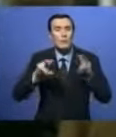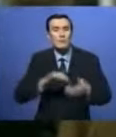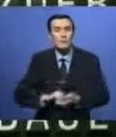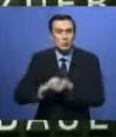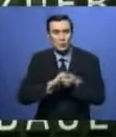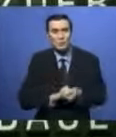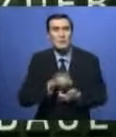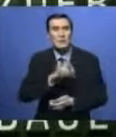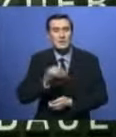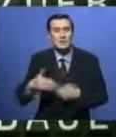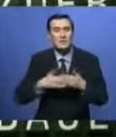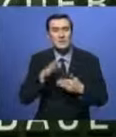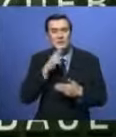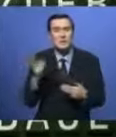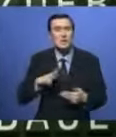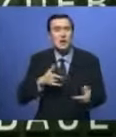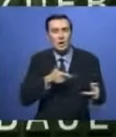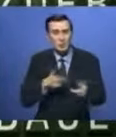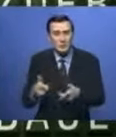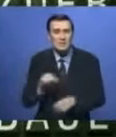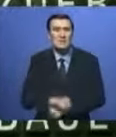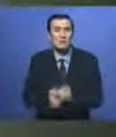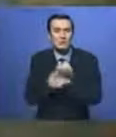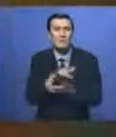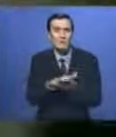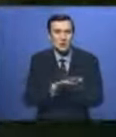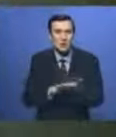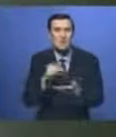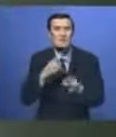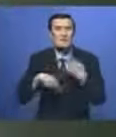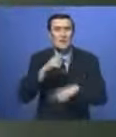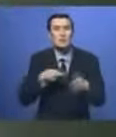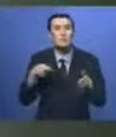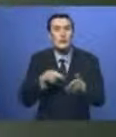пассажирам в ближайшее время следует быть готовыми к забастовкам и возврату билетов.